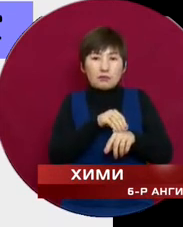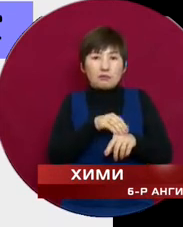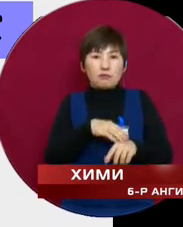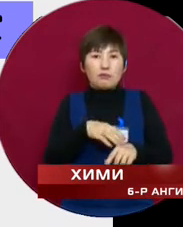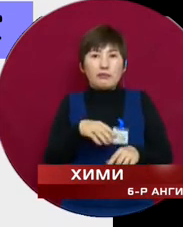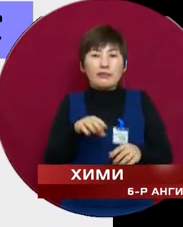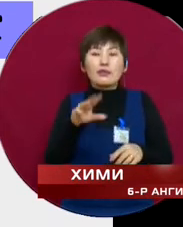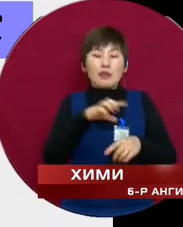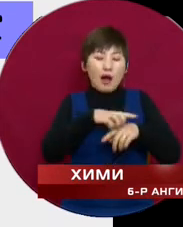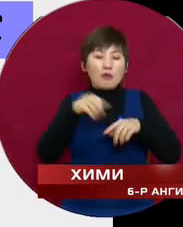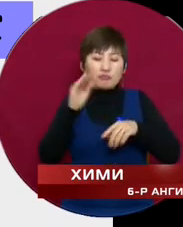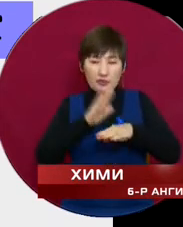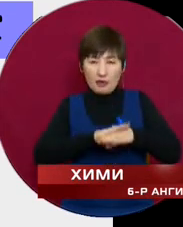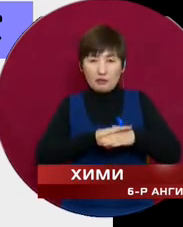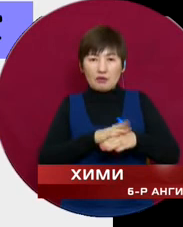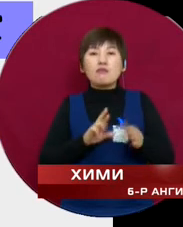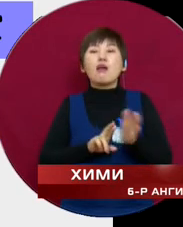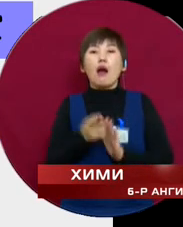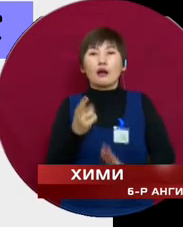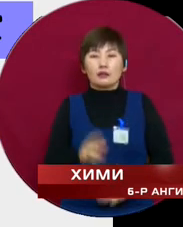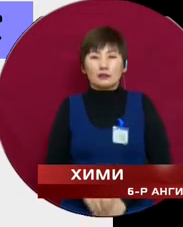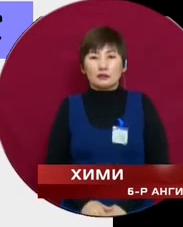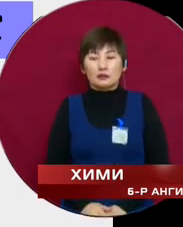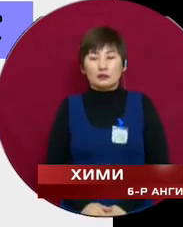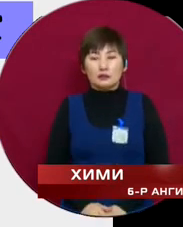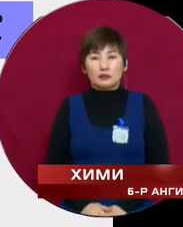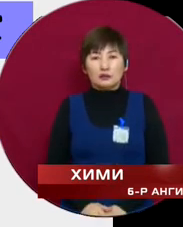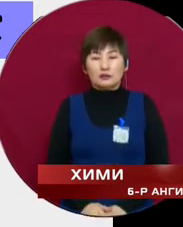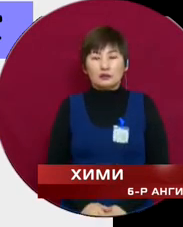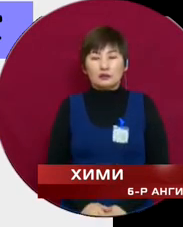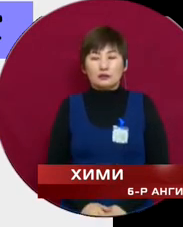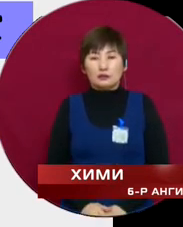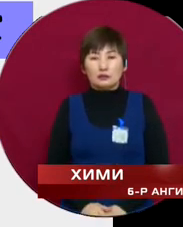тавьдаг. Үүний шалтгааныг тайлбарлана уу?